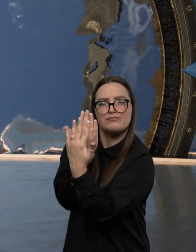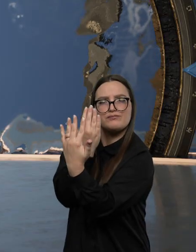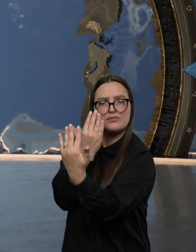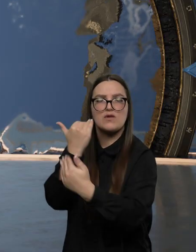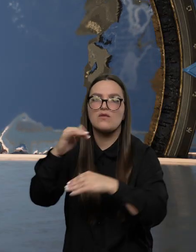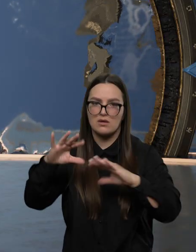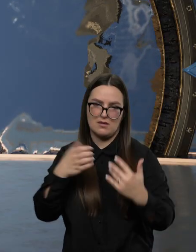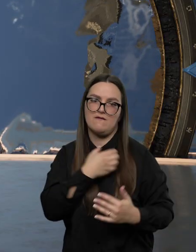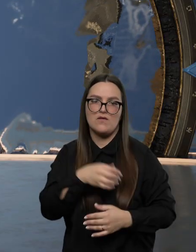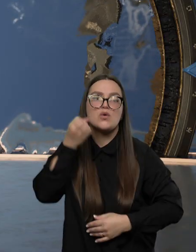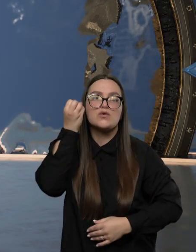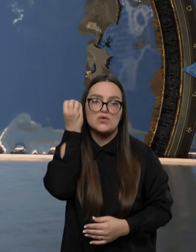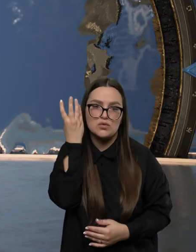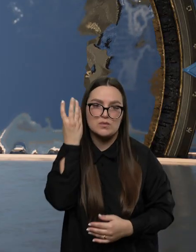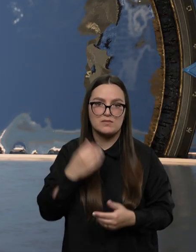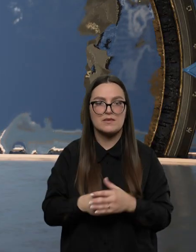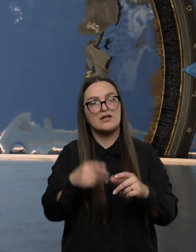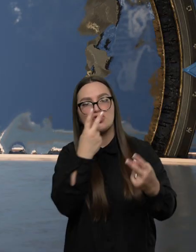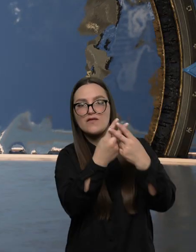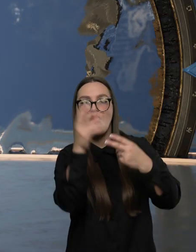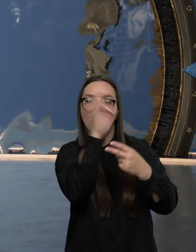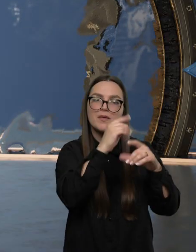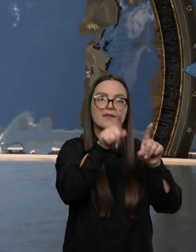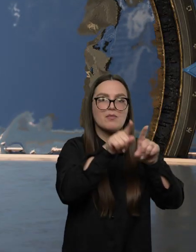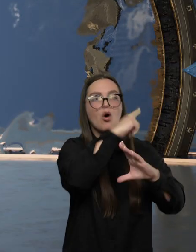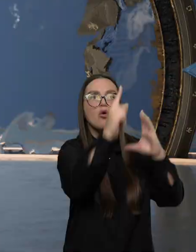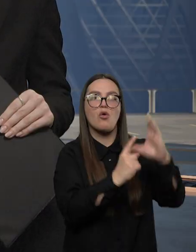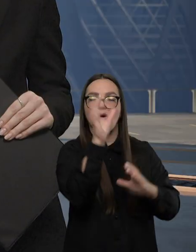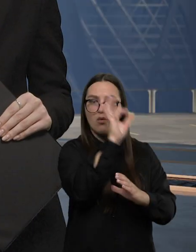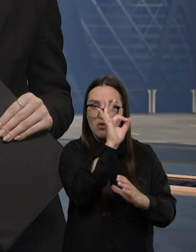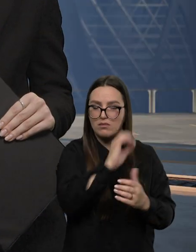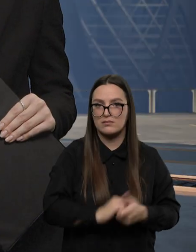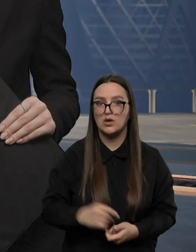tam, žvaigždynė arba tam kosminiam objekte.